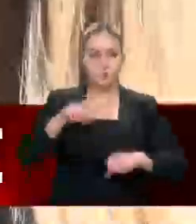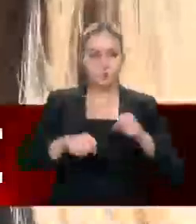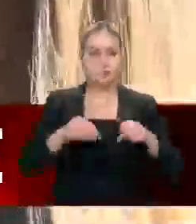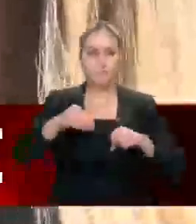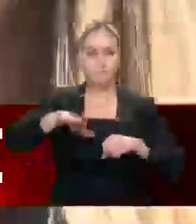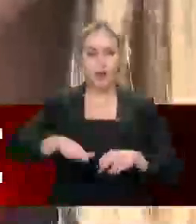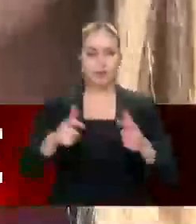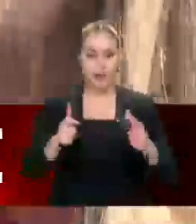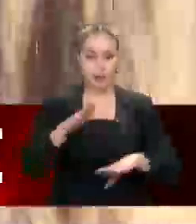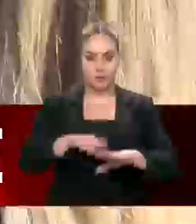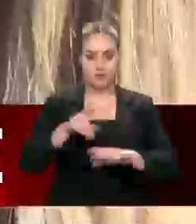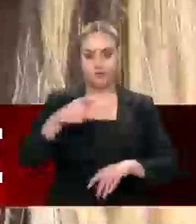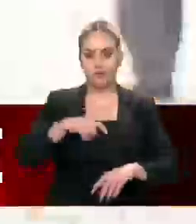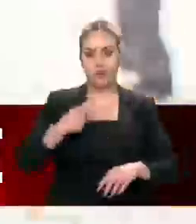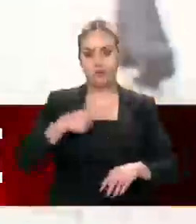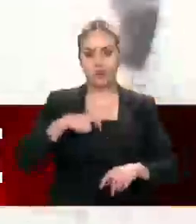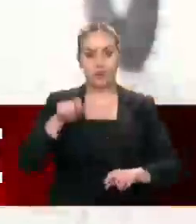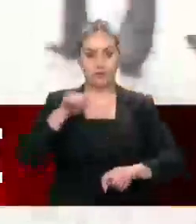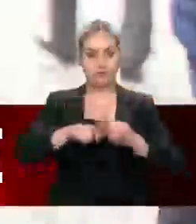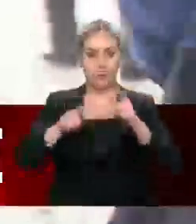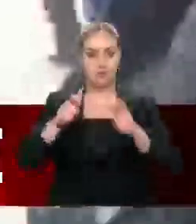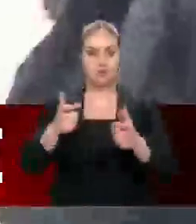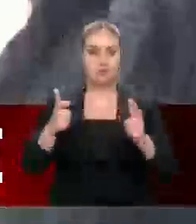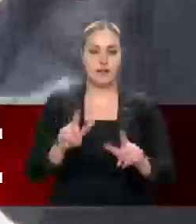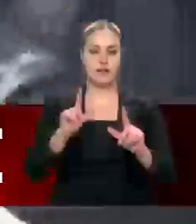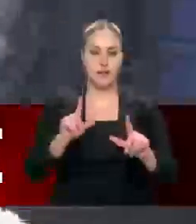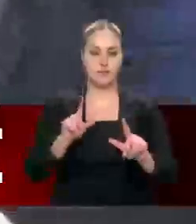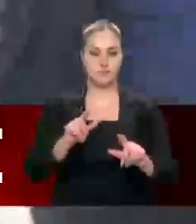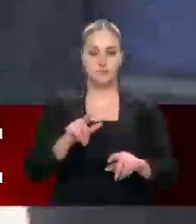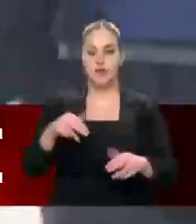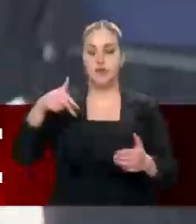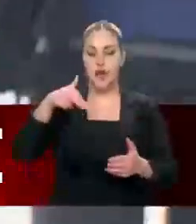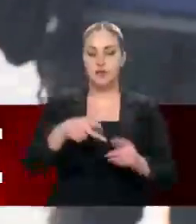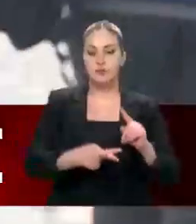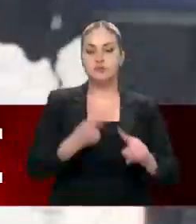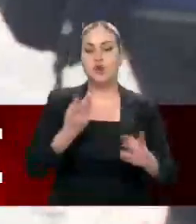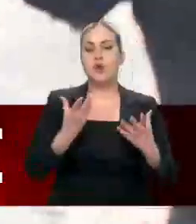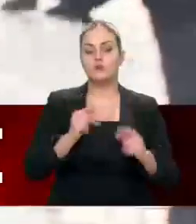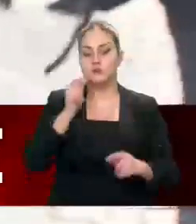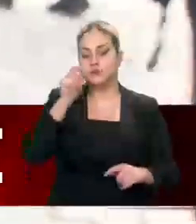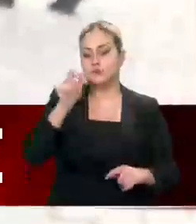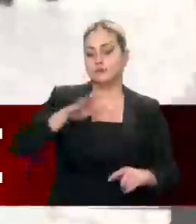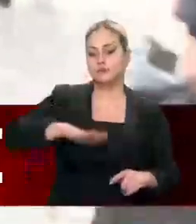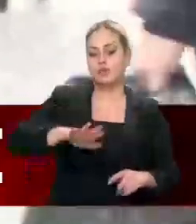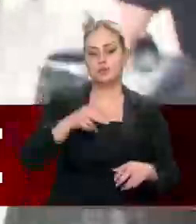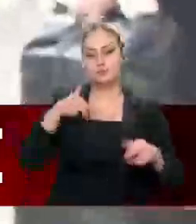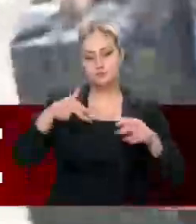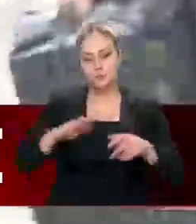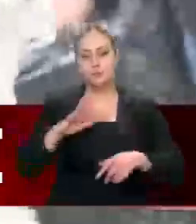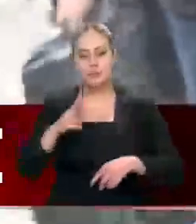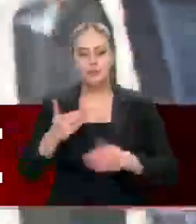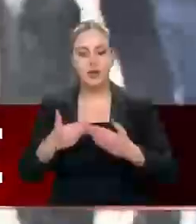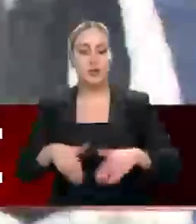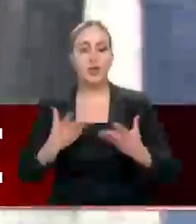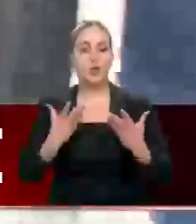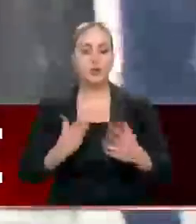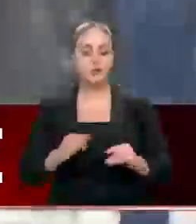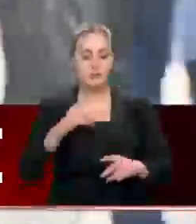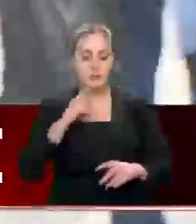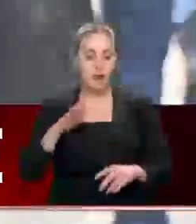park yerleri yapılıyorsa bunun için de yapılabilir. Elektrikli skuterler kaldırımları işgal etmesin, insanların gelip geçişine mani olmasın